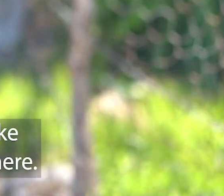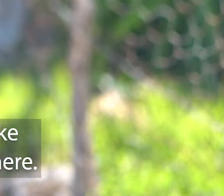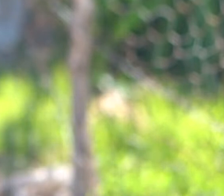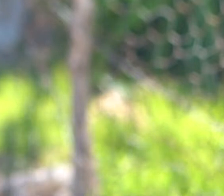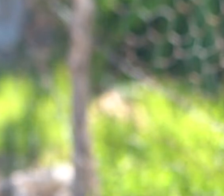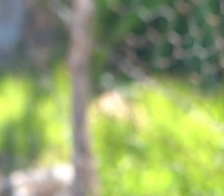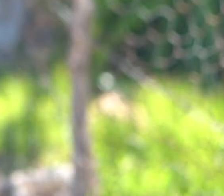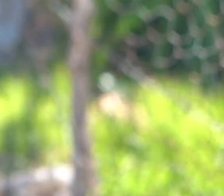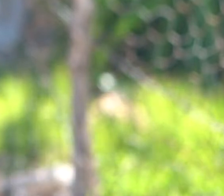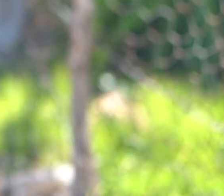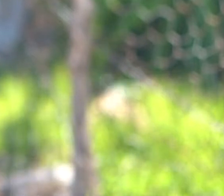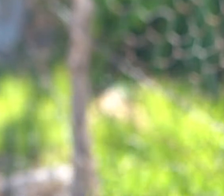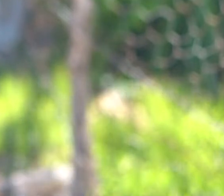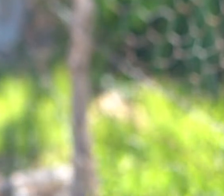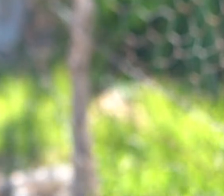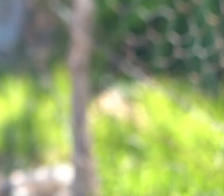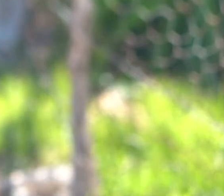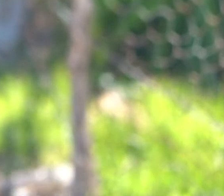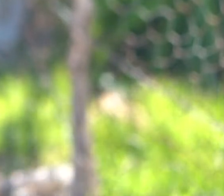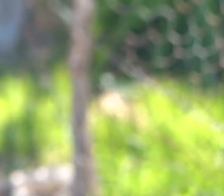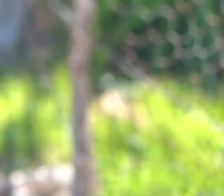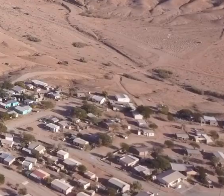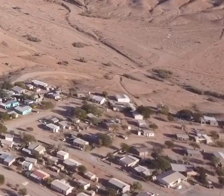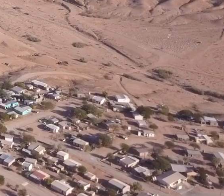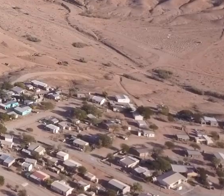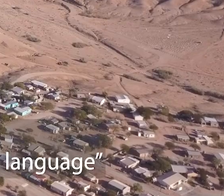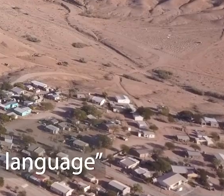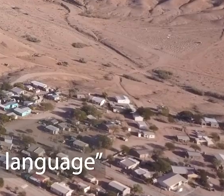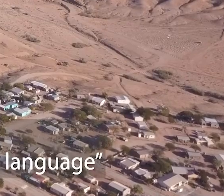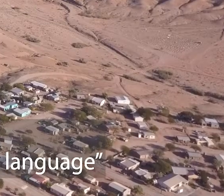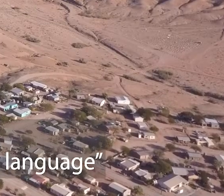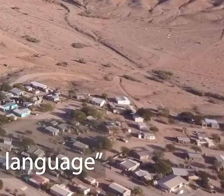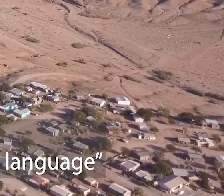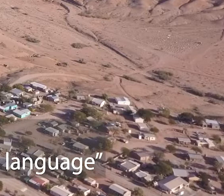daar nie. Hy is so gelyk geknip.